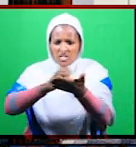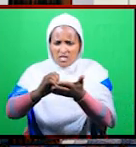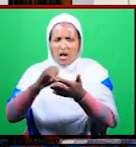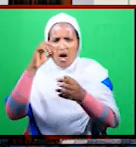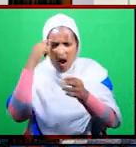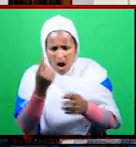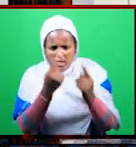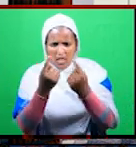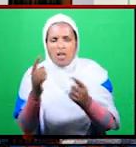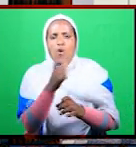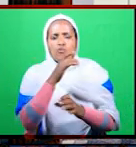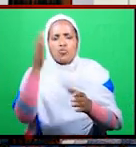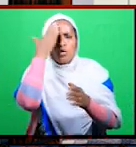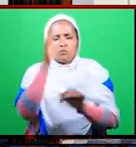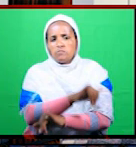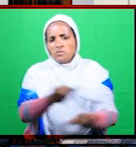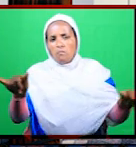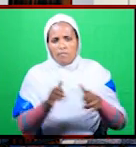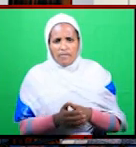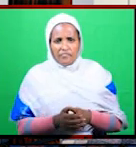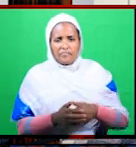ጽድቅም ኃጢአትም አይሆንም። እውቀትም እንደዛው ነው።